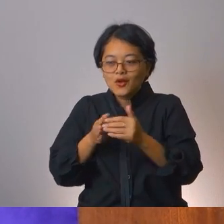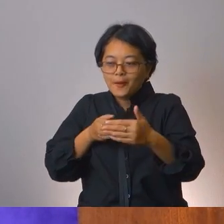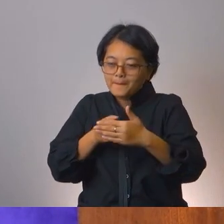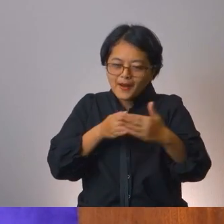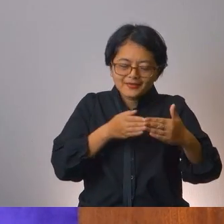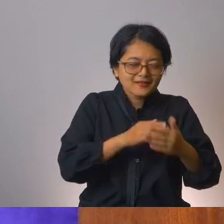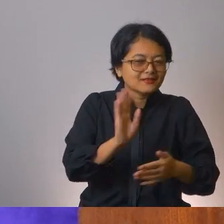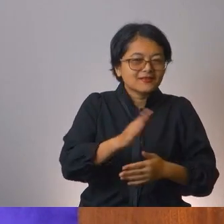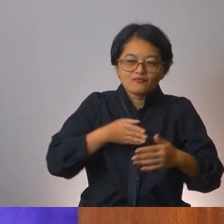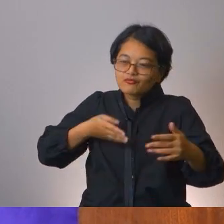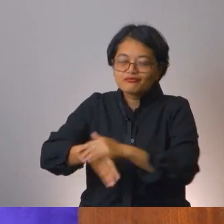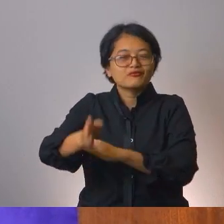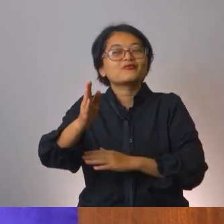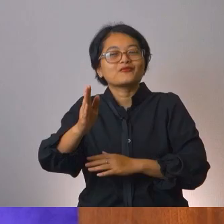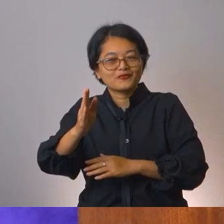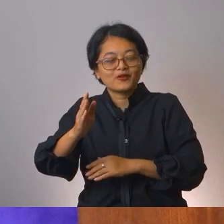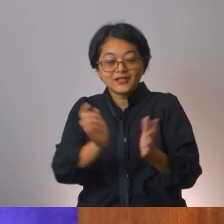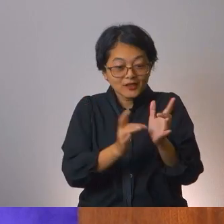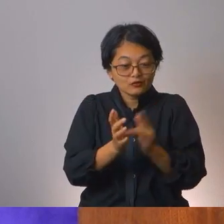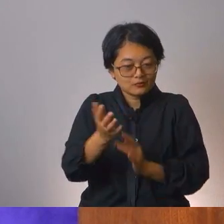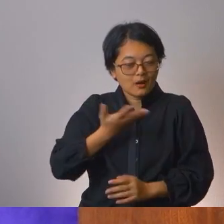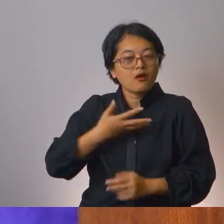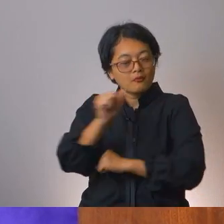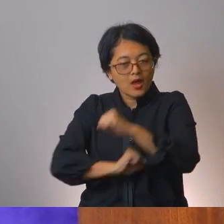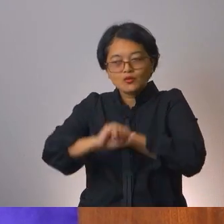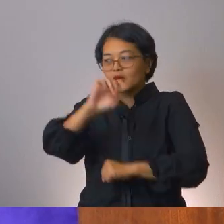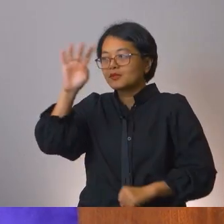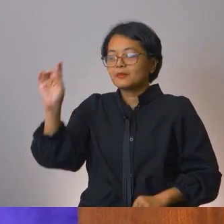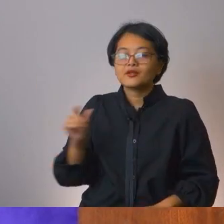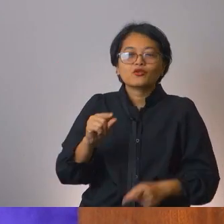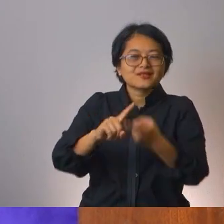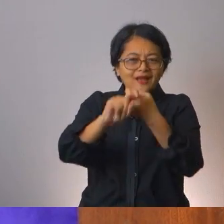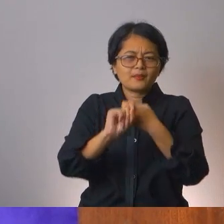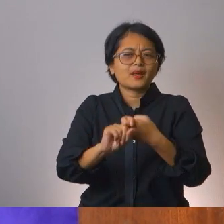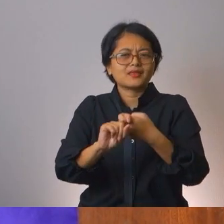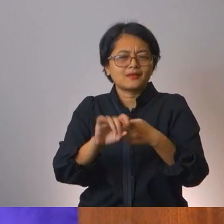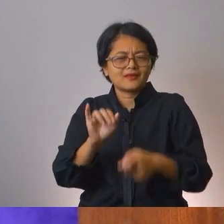Yesus lakukan untuk para sahabatnya. Meskipun pada saat itu